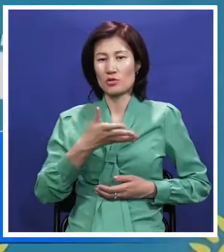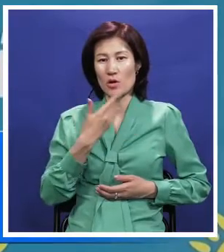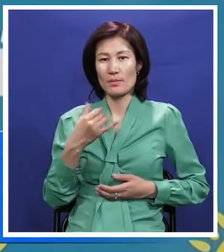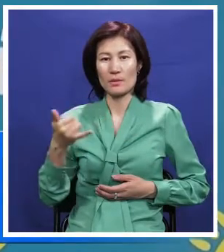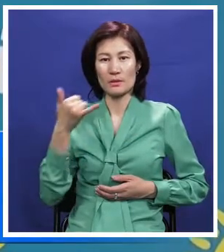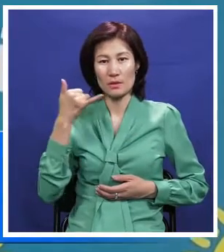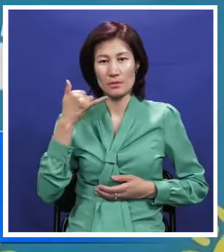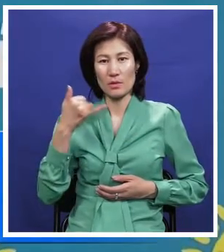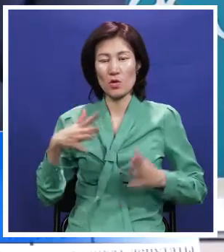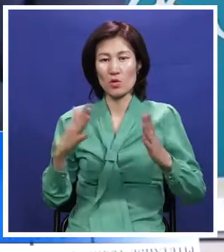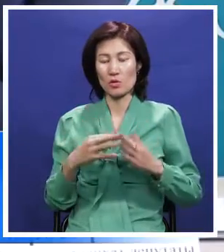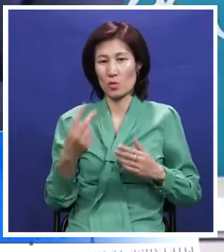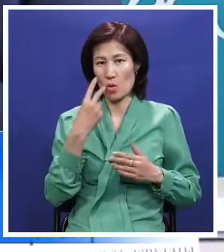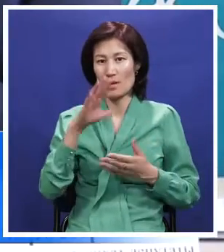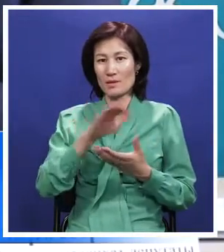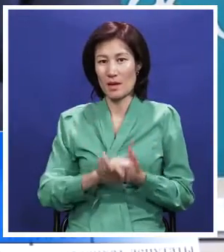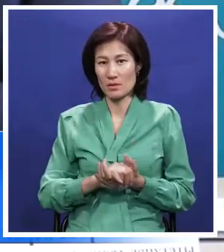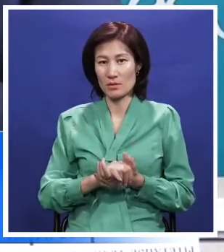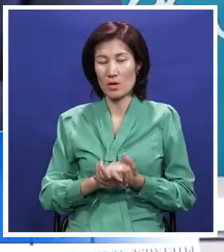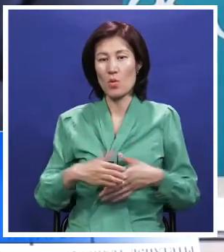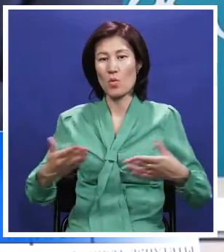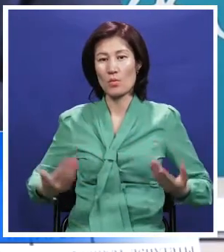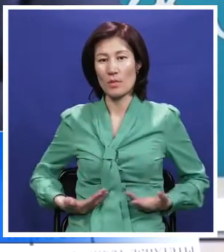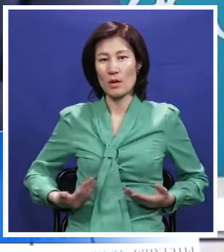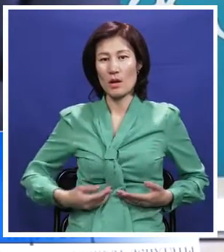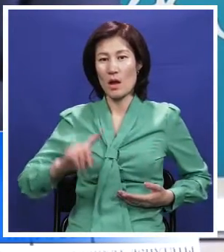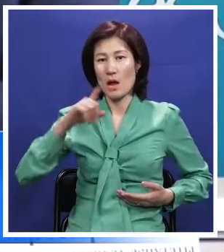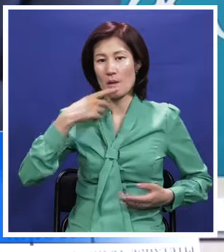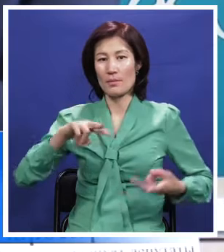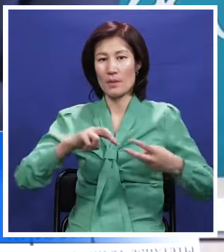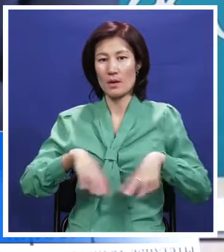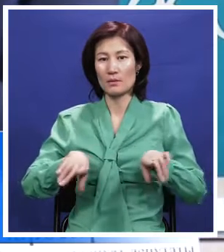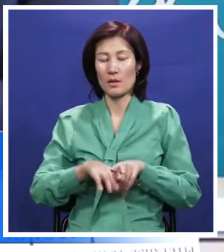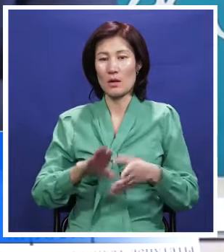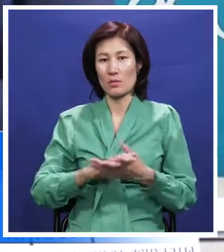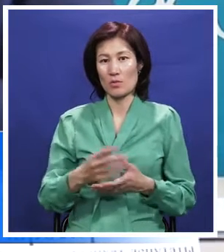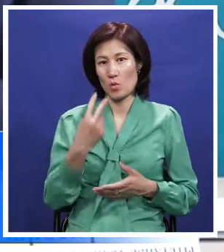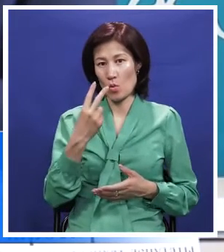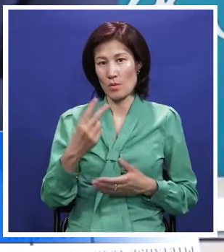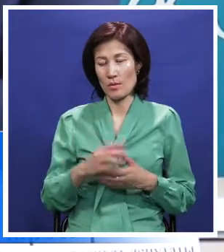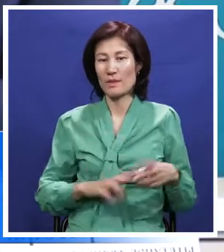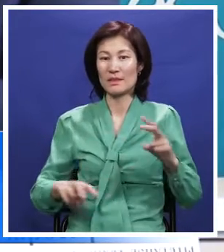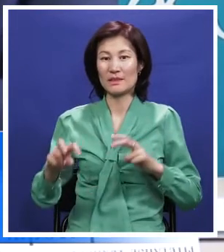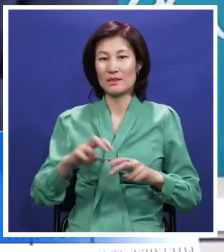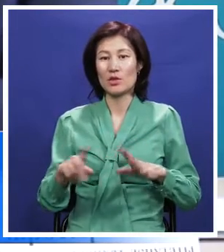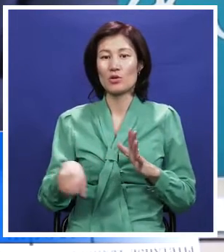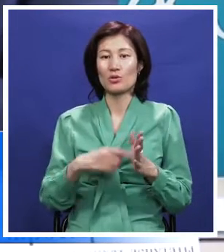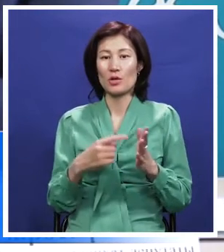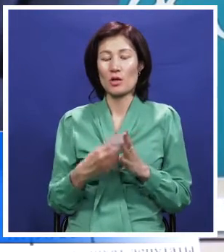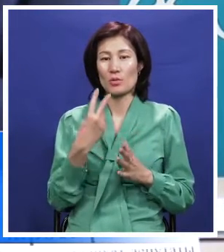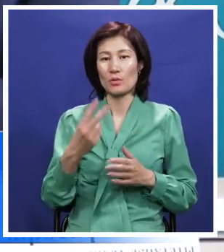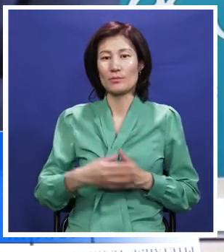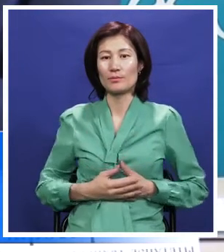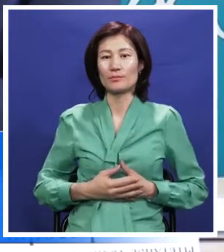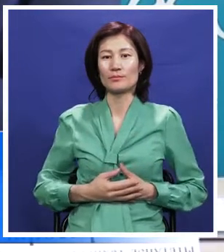біз хабарласамыз, үйіңізге барамыз. Танысып кетуге тұрмысыңызбен, жаңа айтып отқан проблемаларыңызбен танысып, оны шешу жолдарын сұрастырып көреміз.